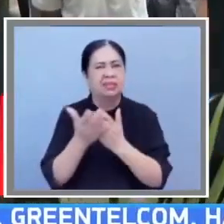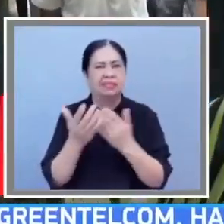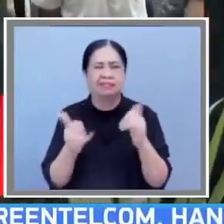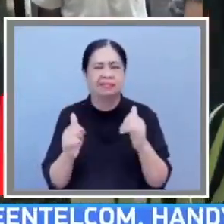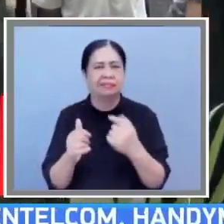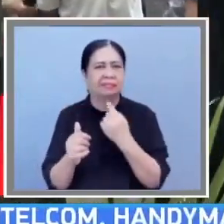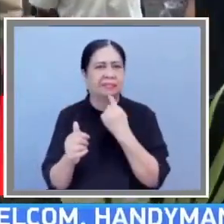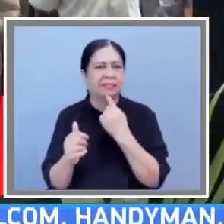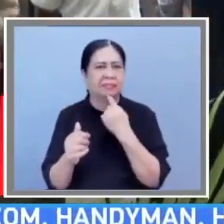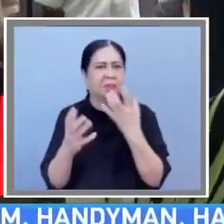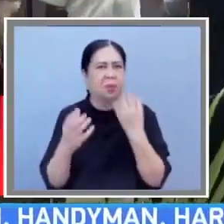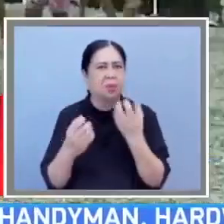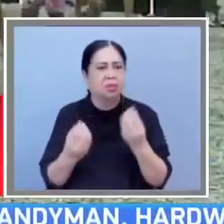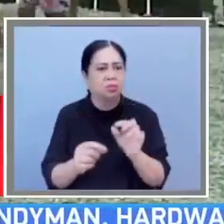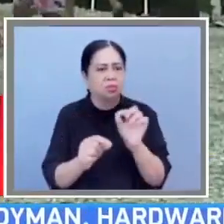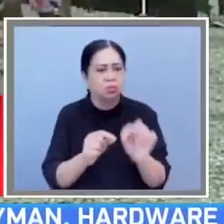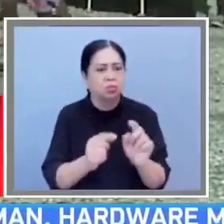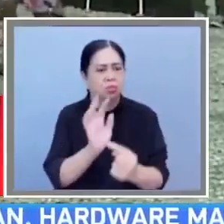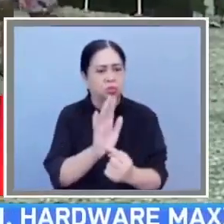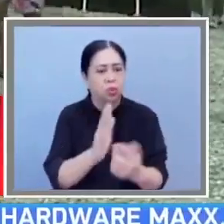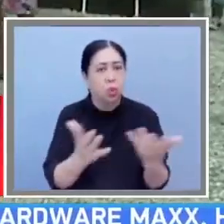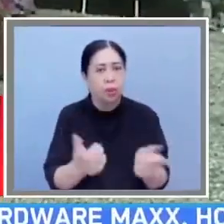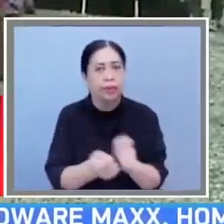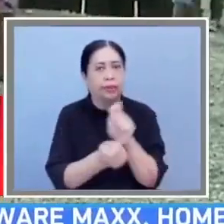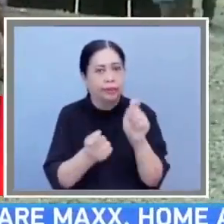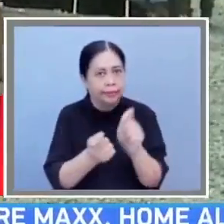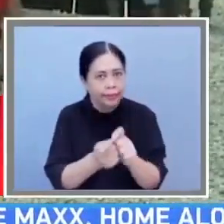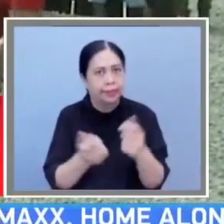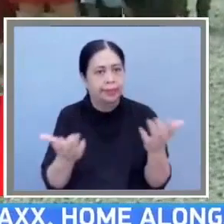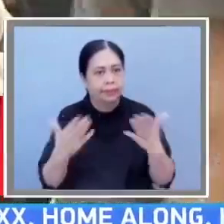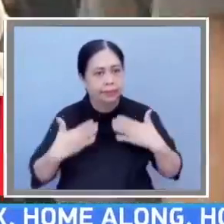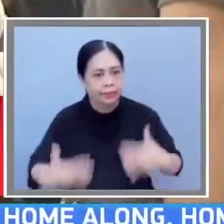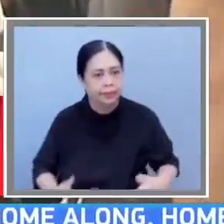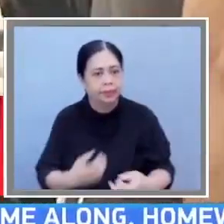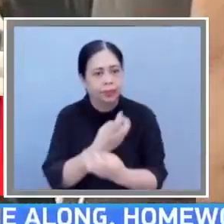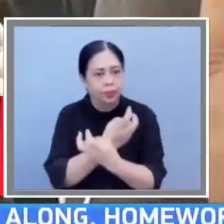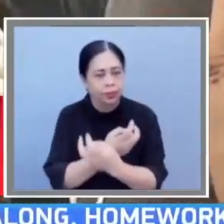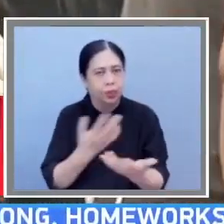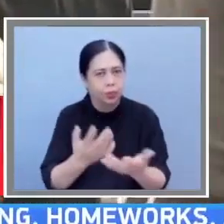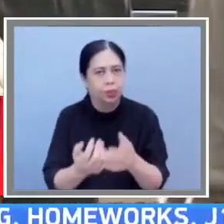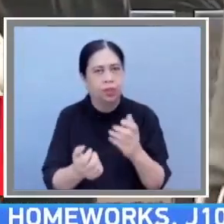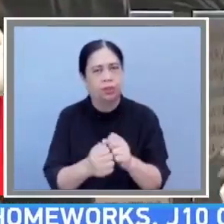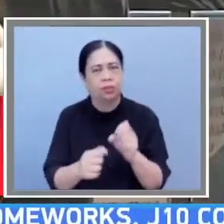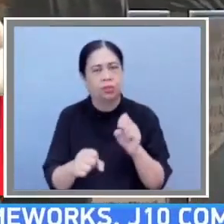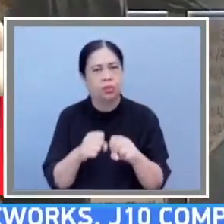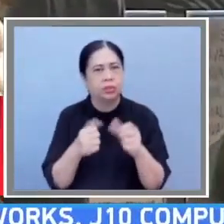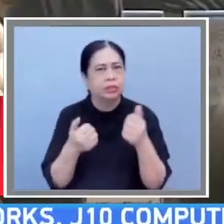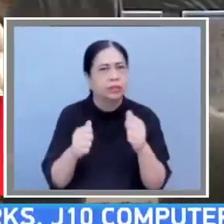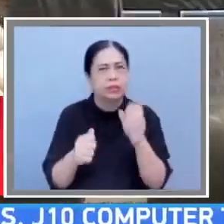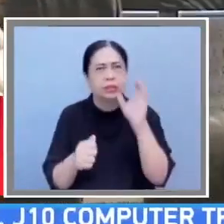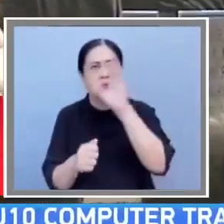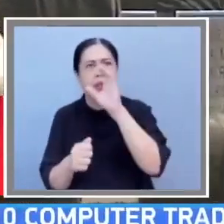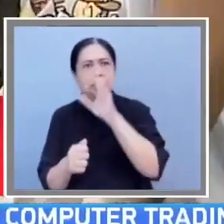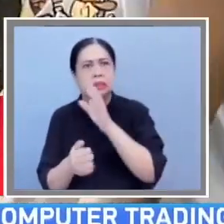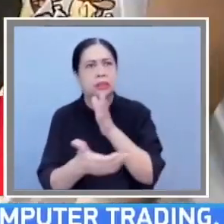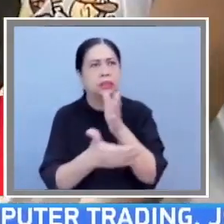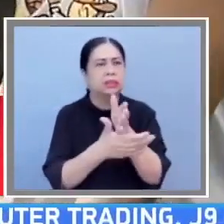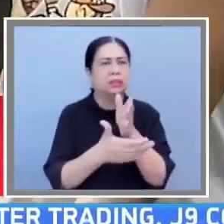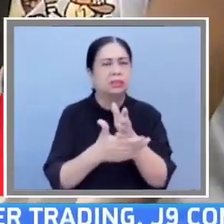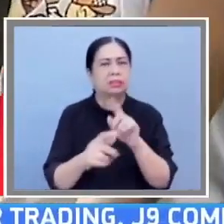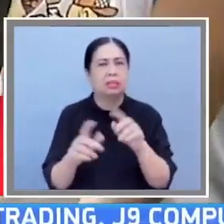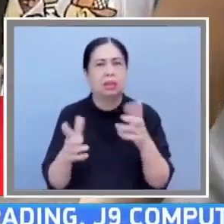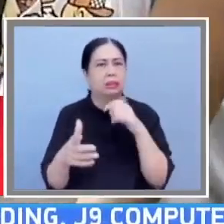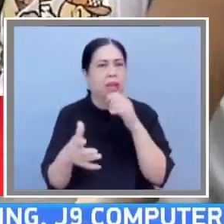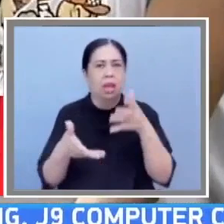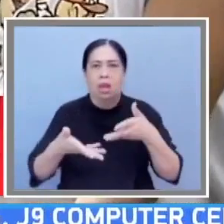raw magtirik ng kandila kung nasaan mismo yung labi ng mahal nila sa buhay kaya nagtangka napuntahan ang mga nicho pero hindi pinayagan ang